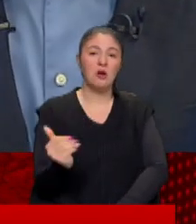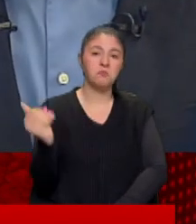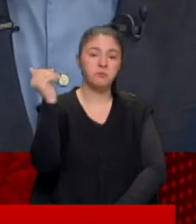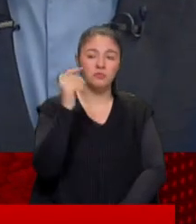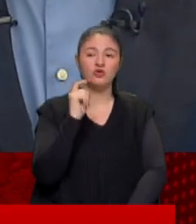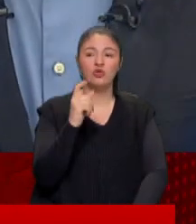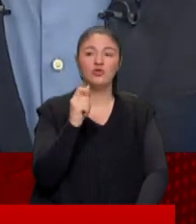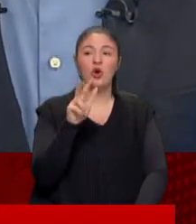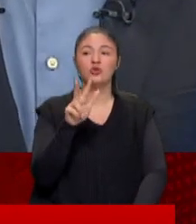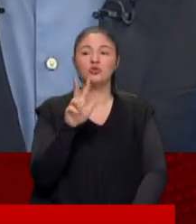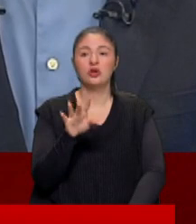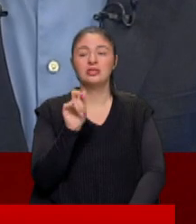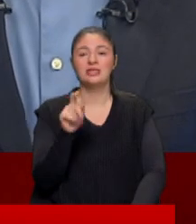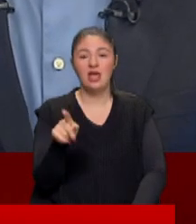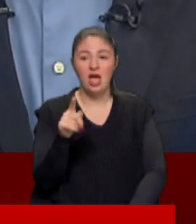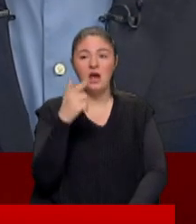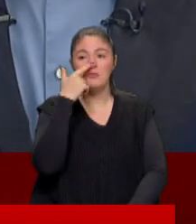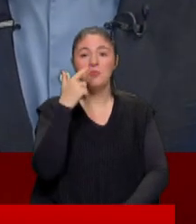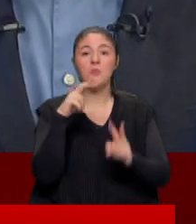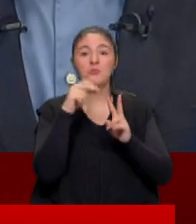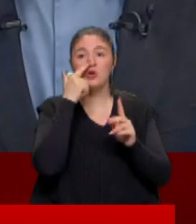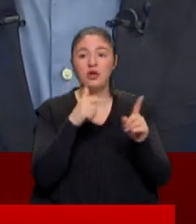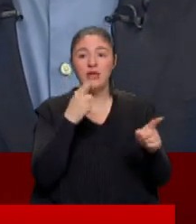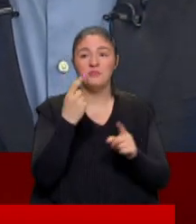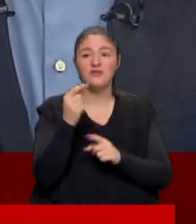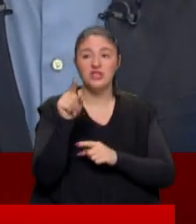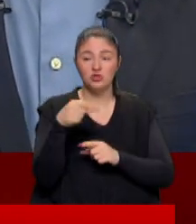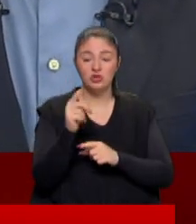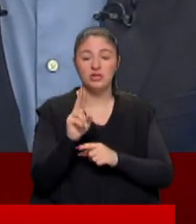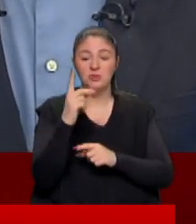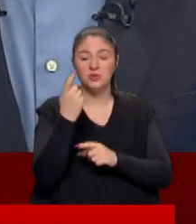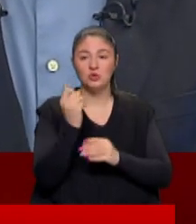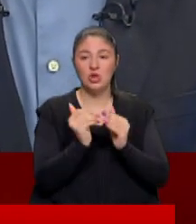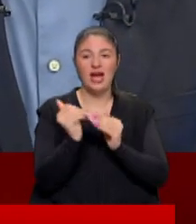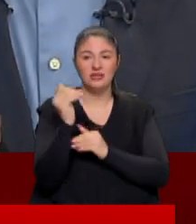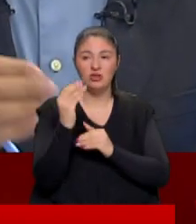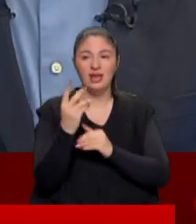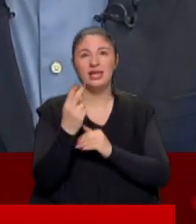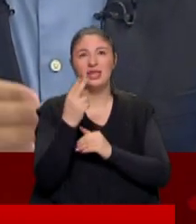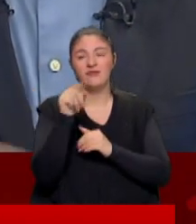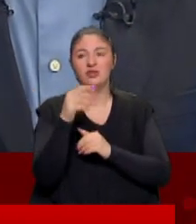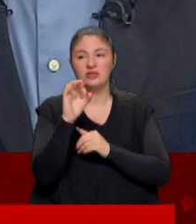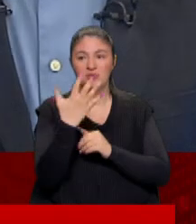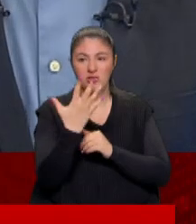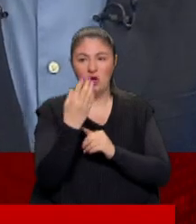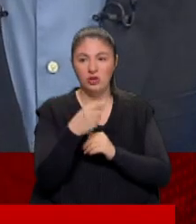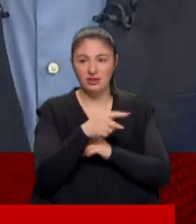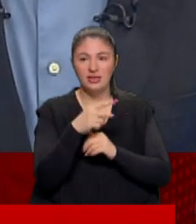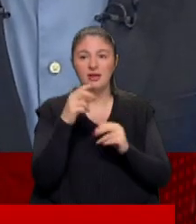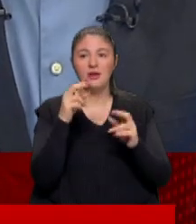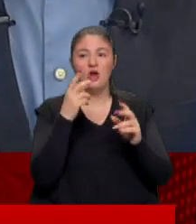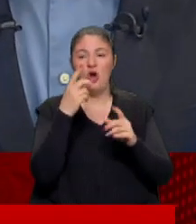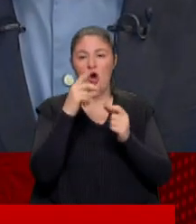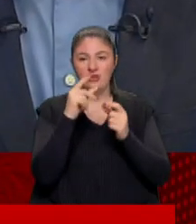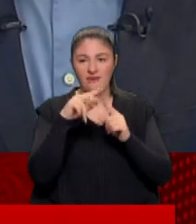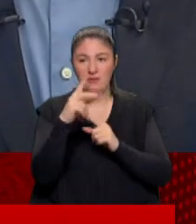artarak 9,34 liraya, motorinde ise 1,71 kuruş artarak, yani 7,05 olan makto